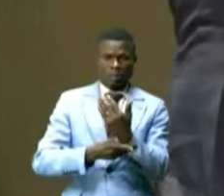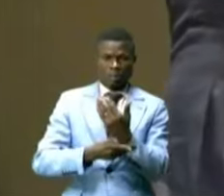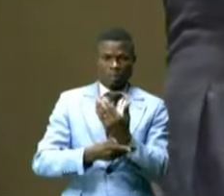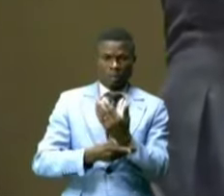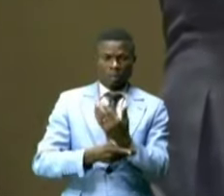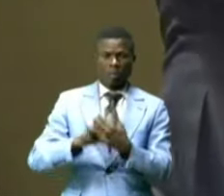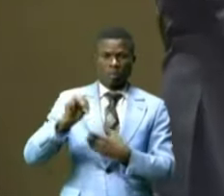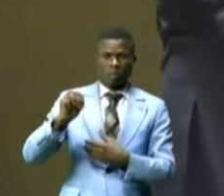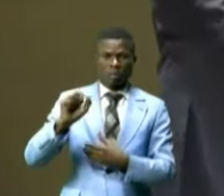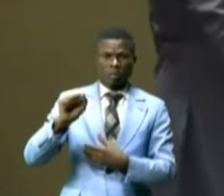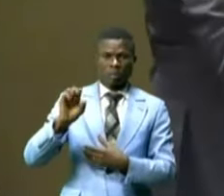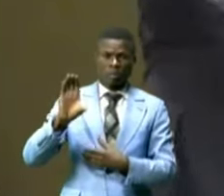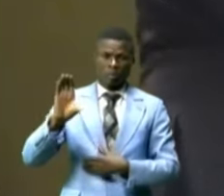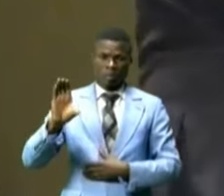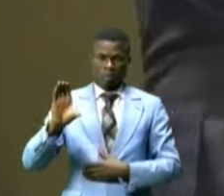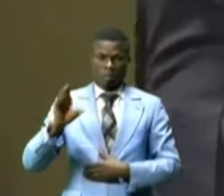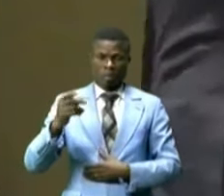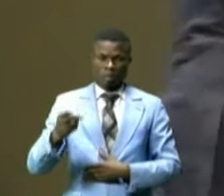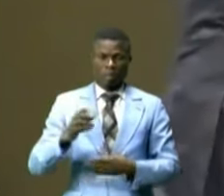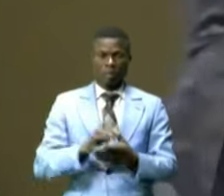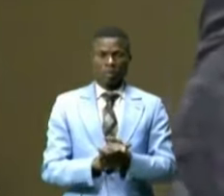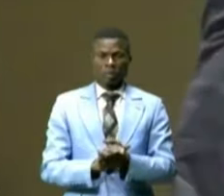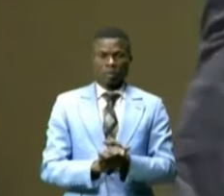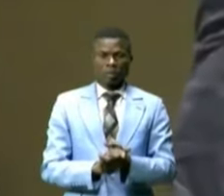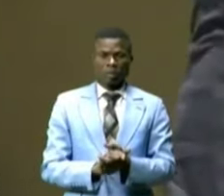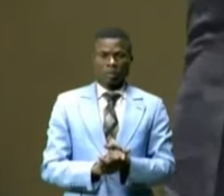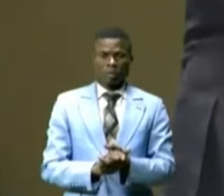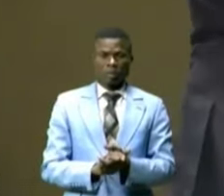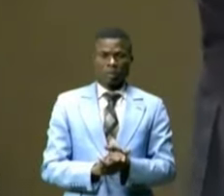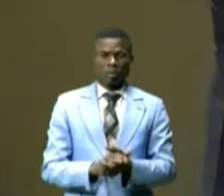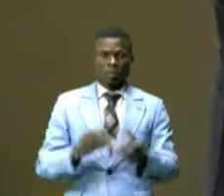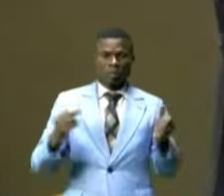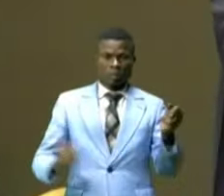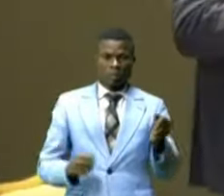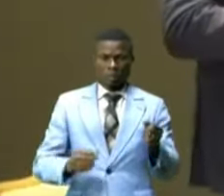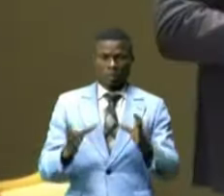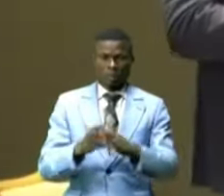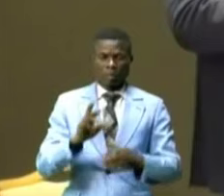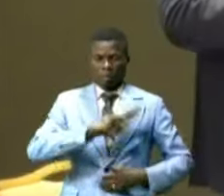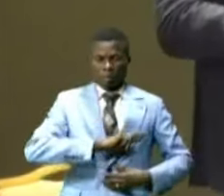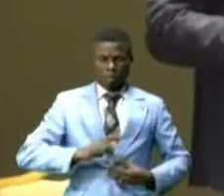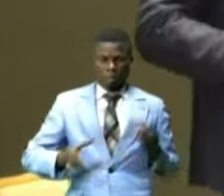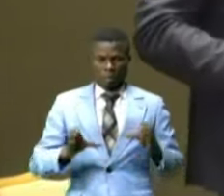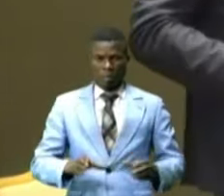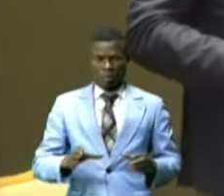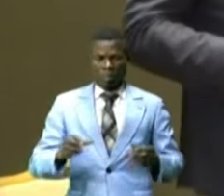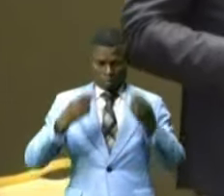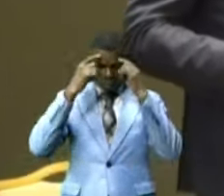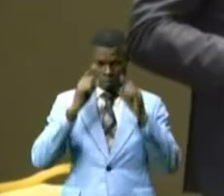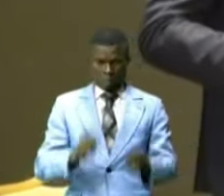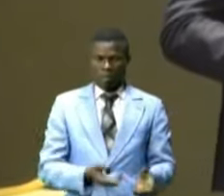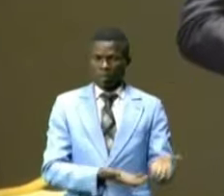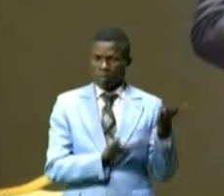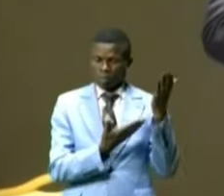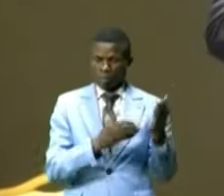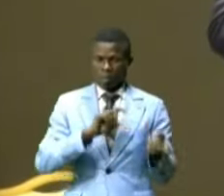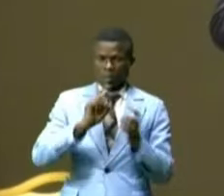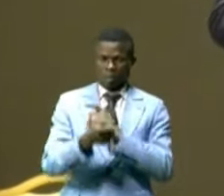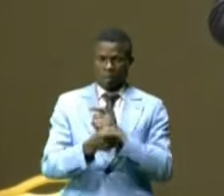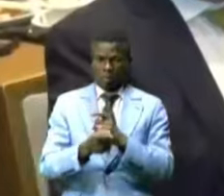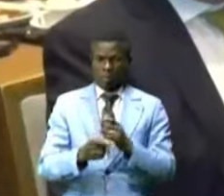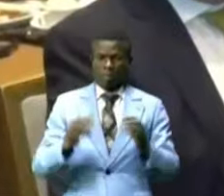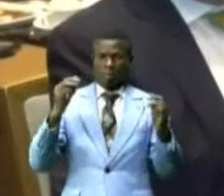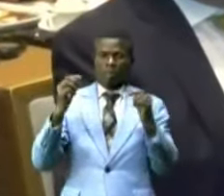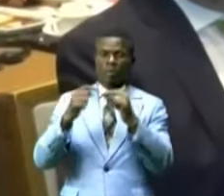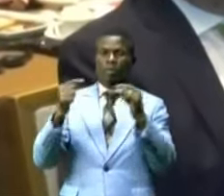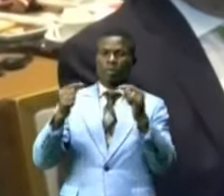Mario Augusto Caetano João. L'Angola et la RDC se sont accordés sur la nécessité d'améliorer la